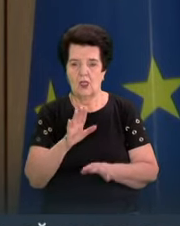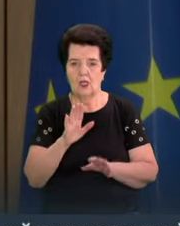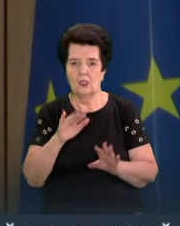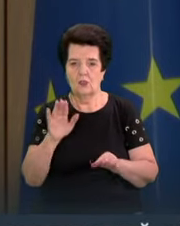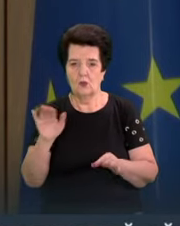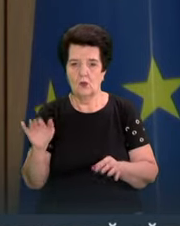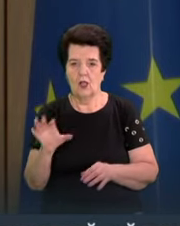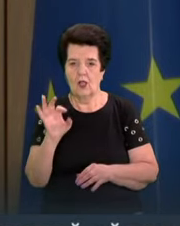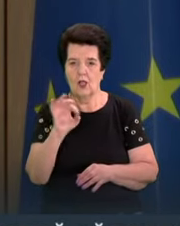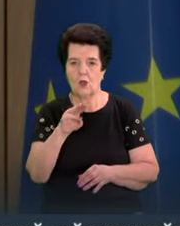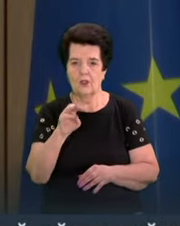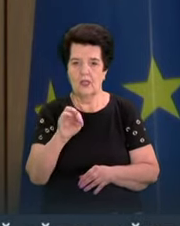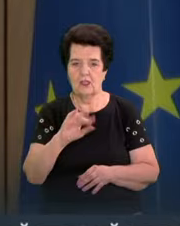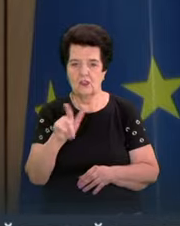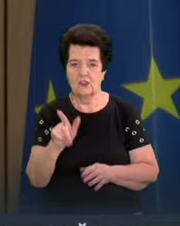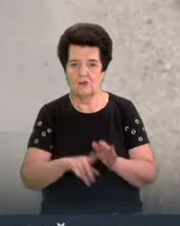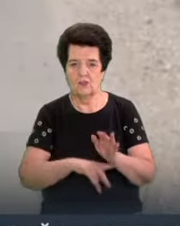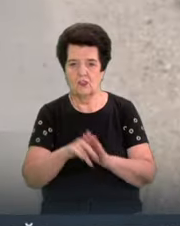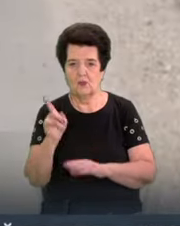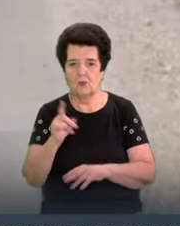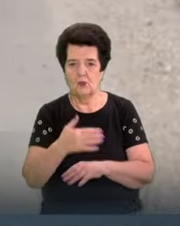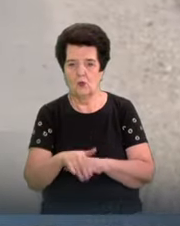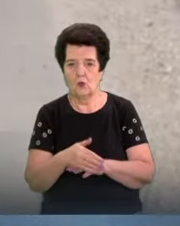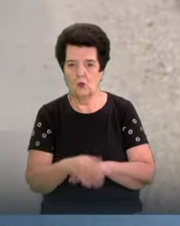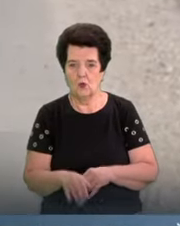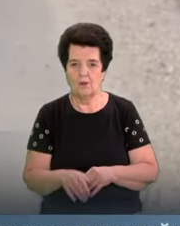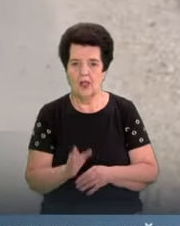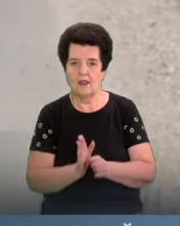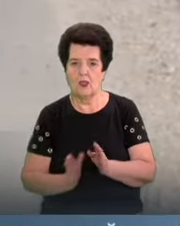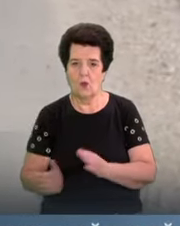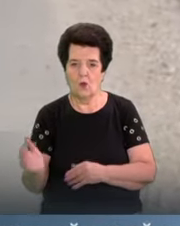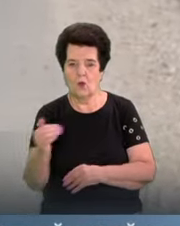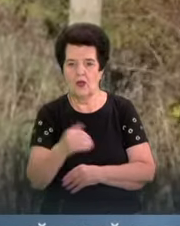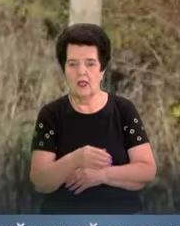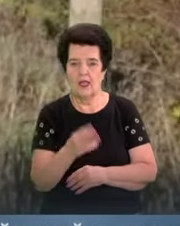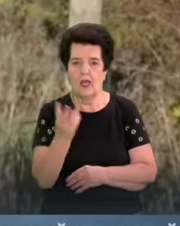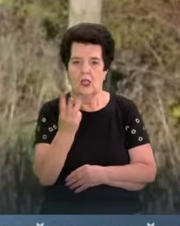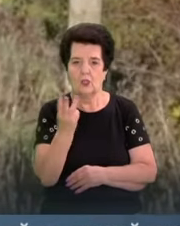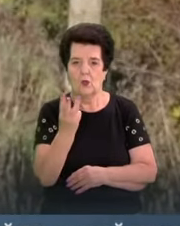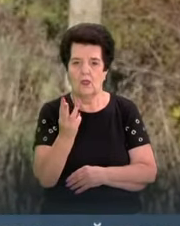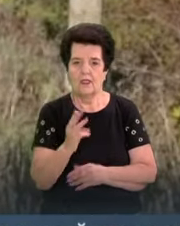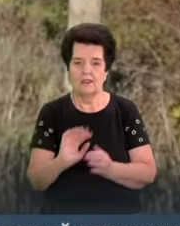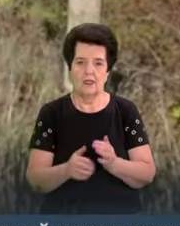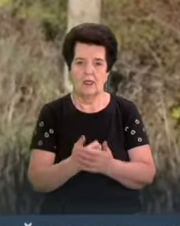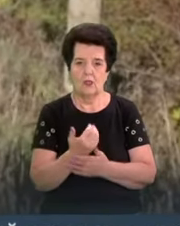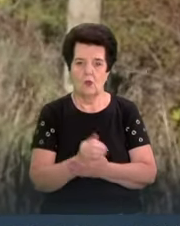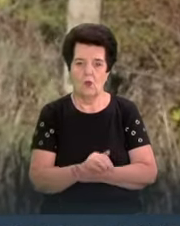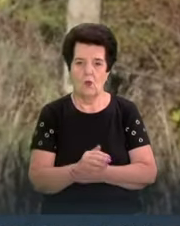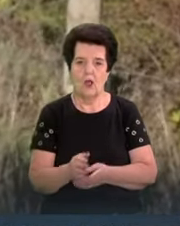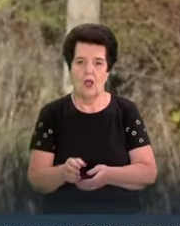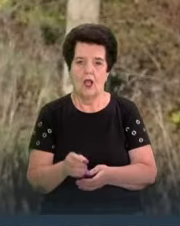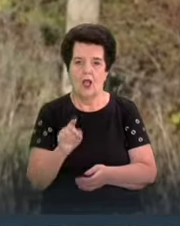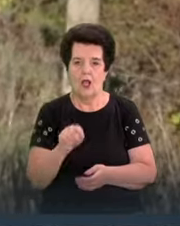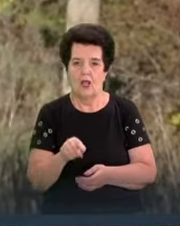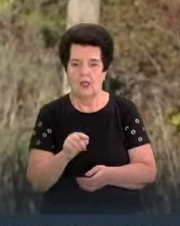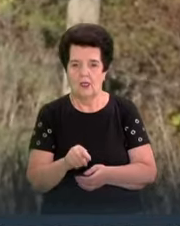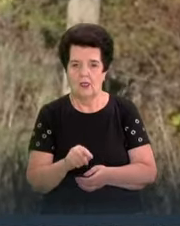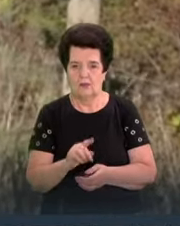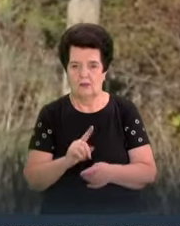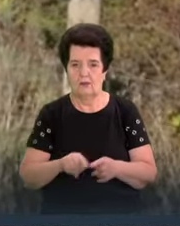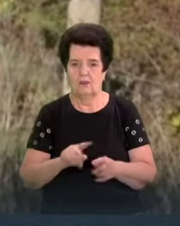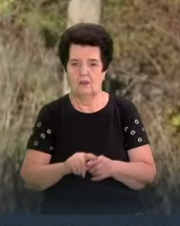care deja, știți bine, a început. Drumul de ocolire Troița Nouă, care în curând va fi dat în